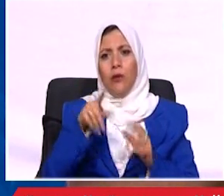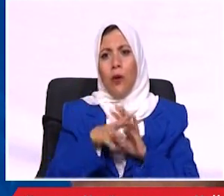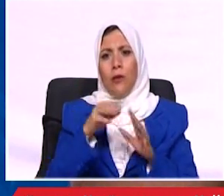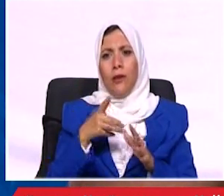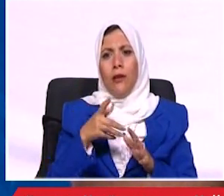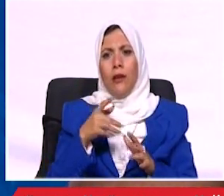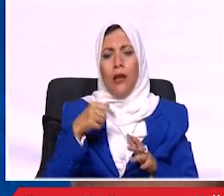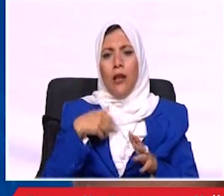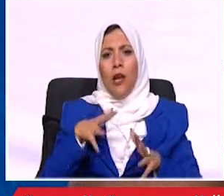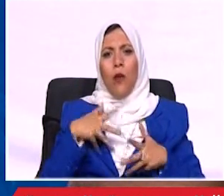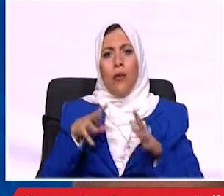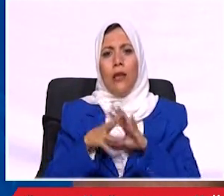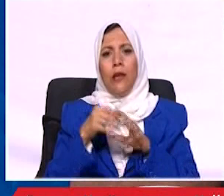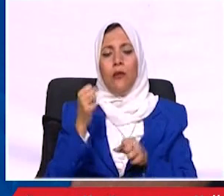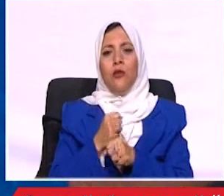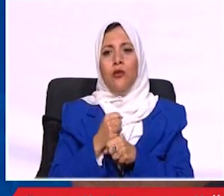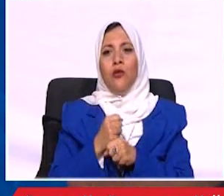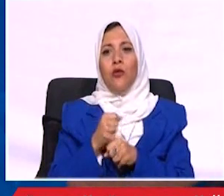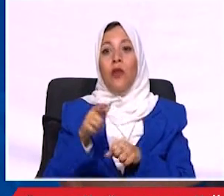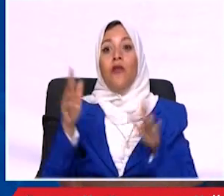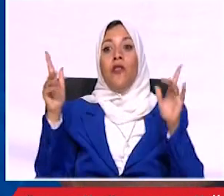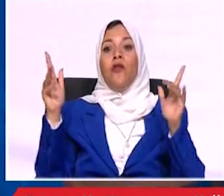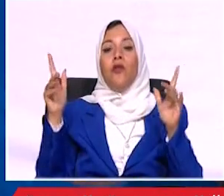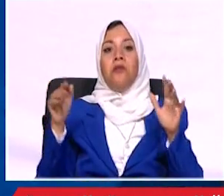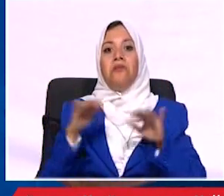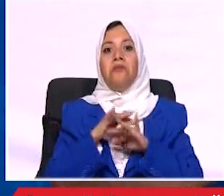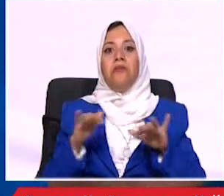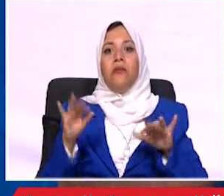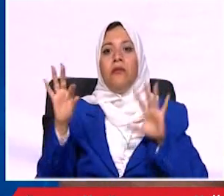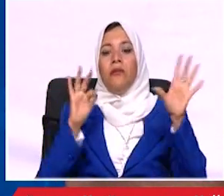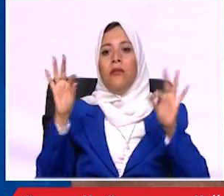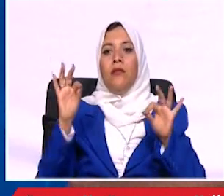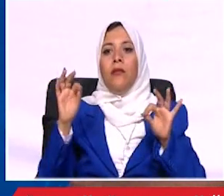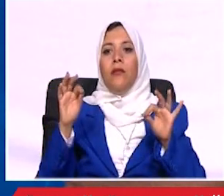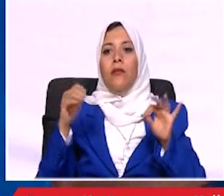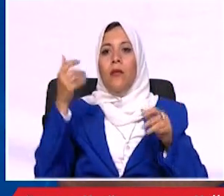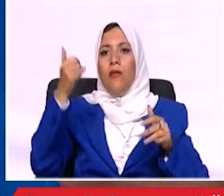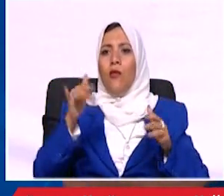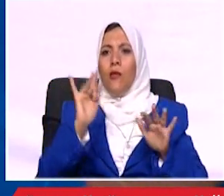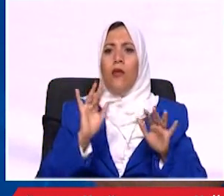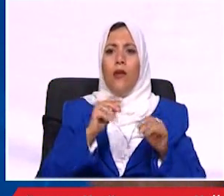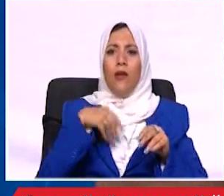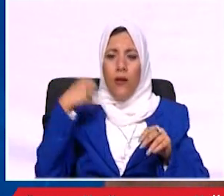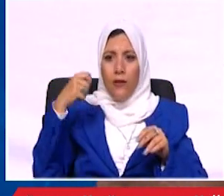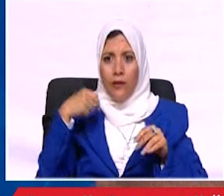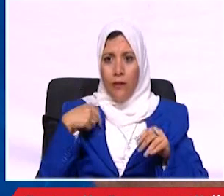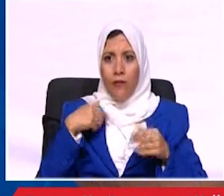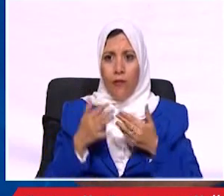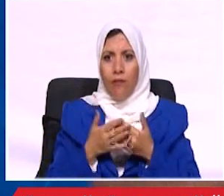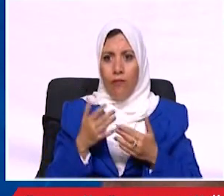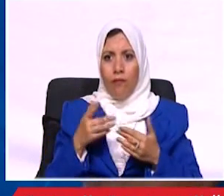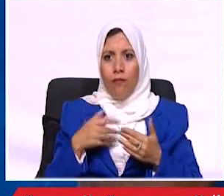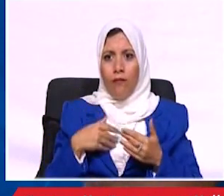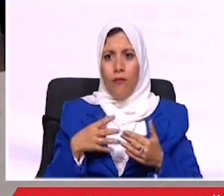لي عايزينك تعمل مودلنج. ففي الوقت ده كان المودلنج ده كان حاجه بالنسبه لي، انا اعتقادي كان